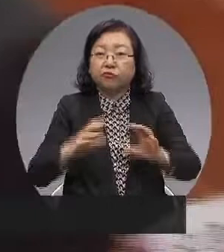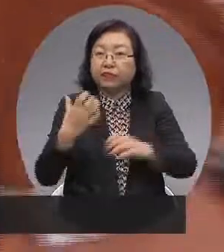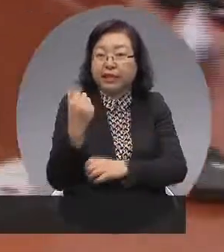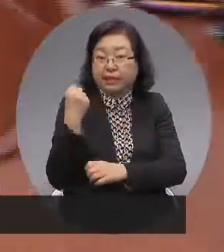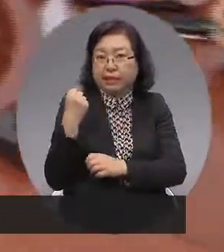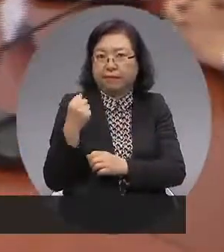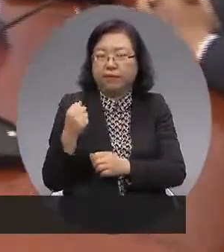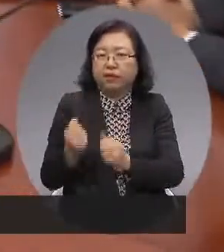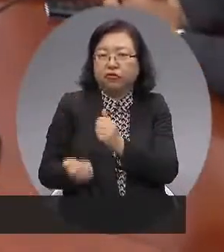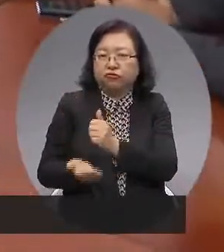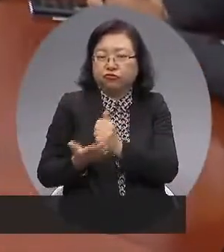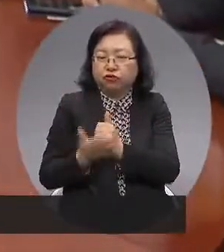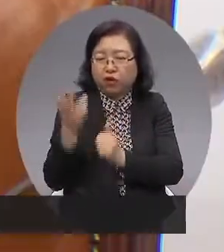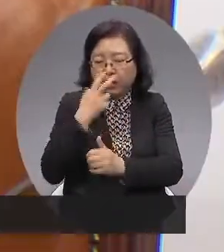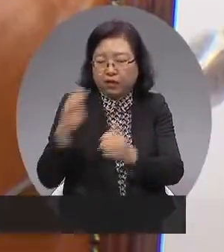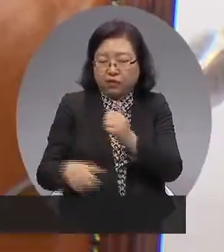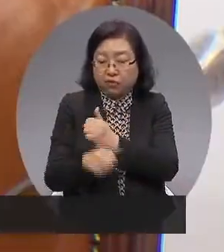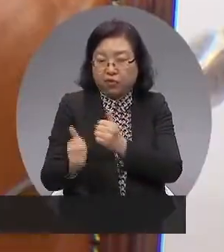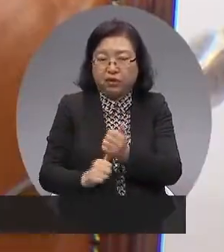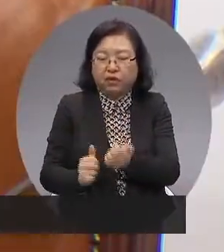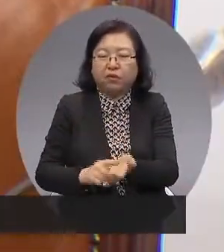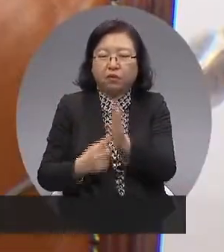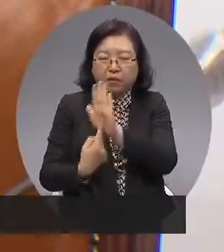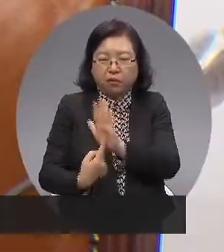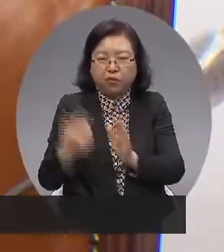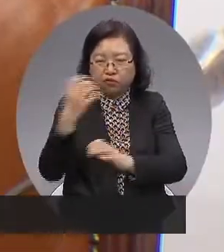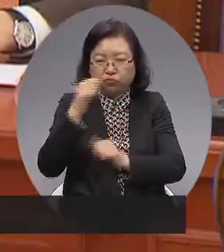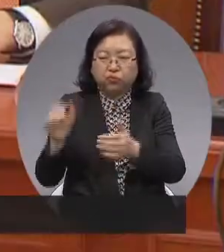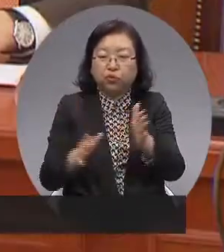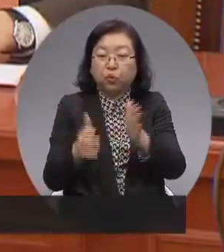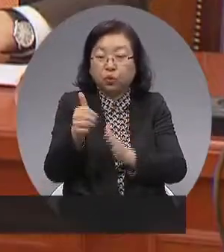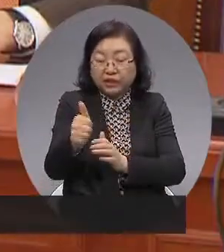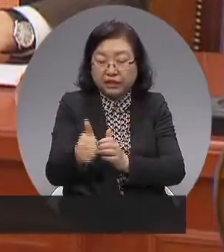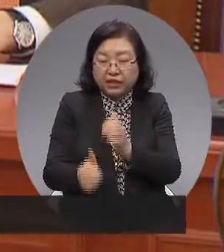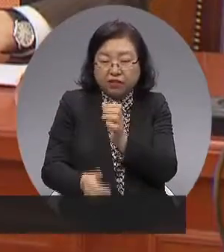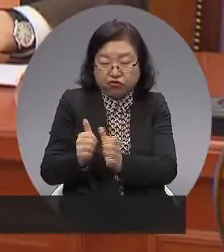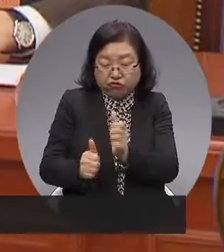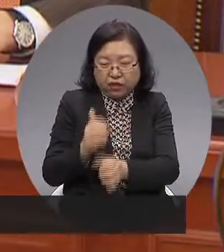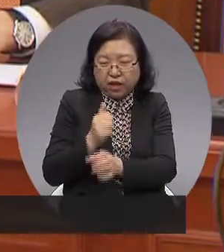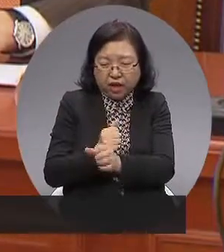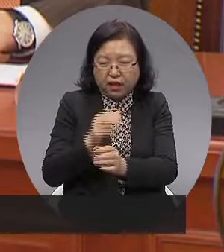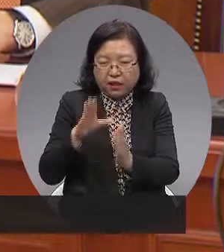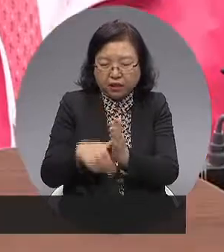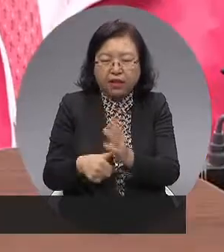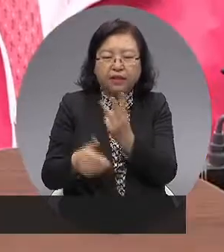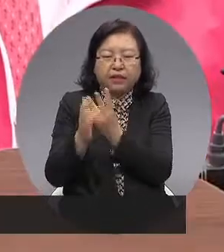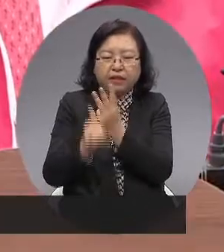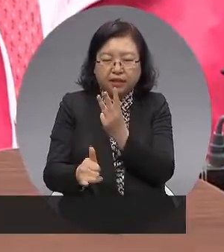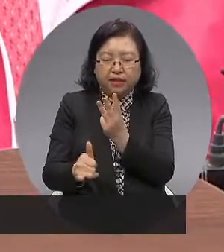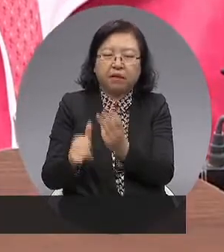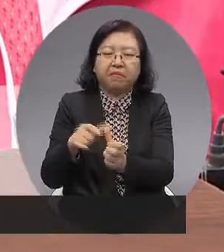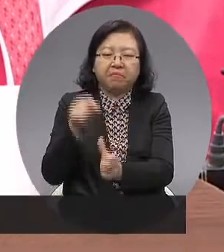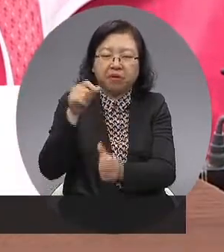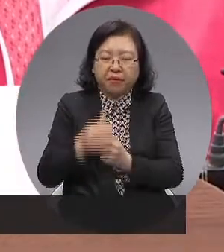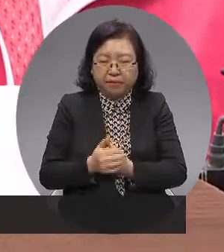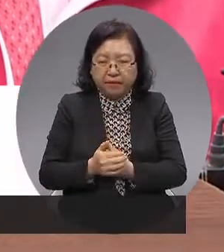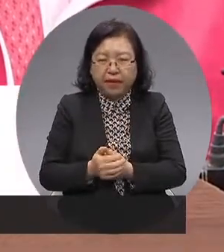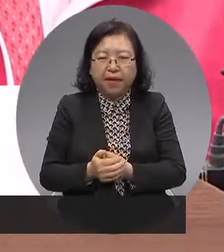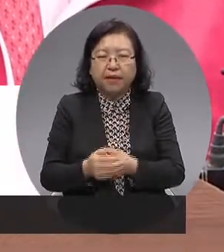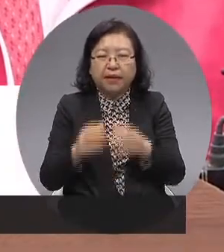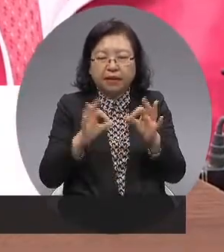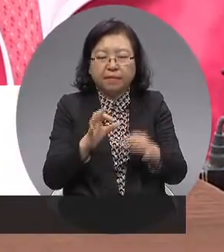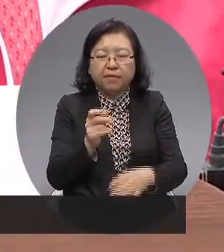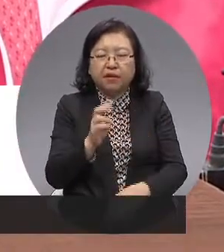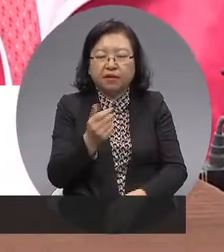국민의힘 공천관리위원회가 발표한 충북지사 경선 대진표에 3명이 포함됐습니다. 김영환 전